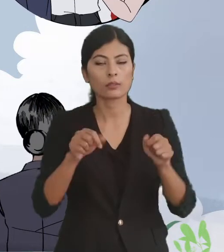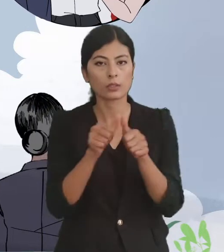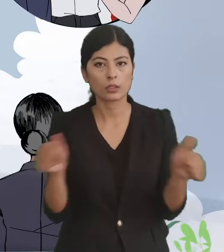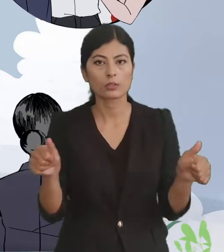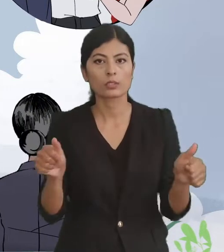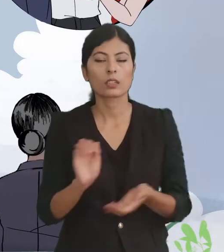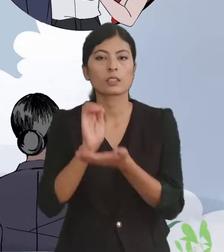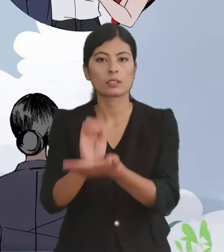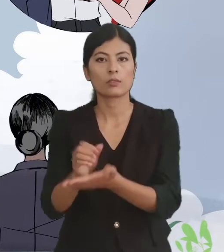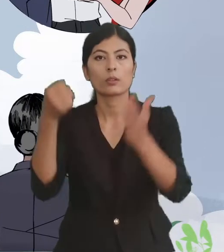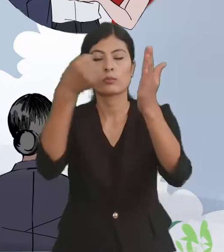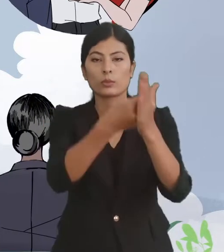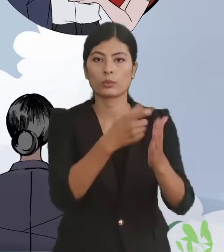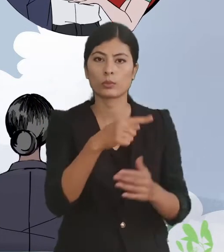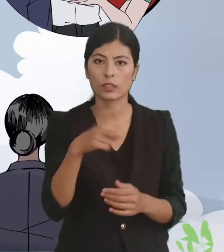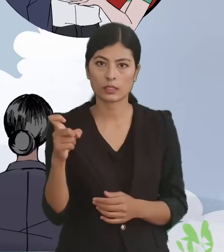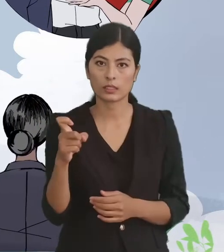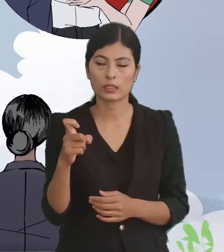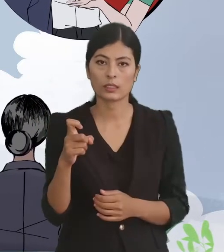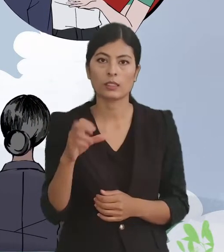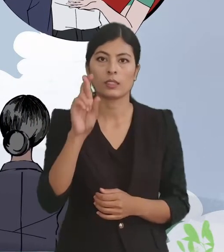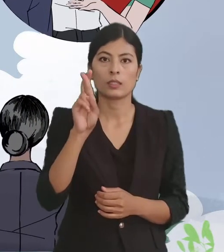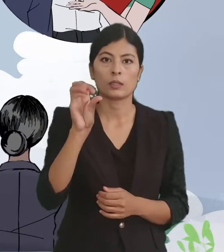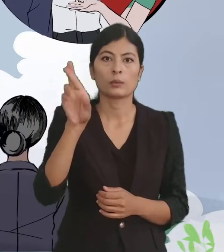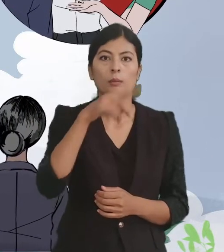प्रेषण प्रणालीको स्थापना गर्नुपर्दो छ।